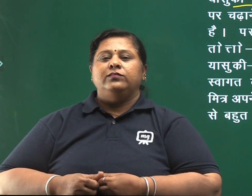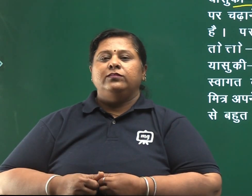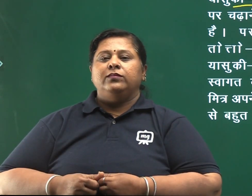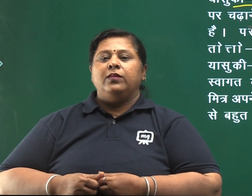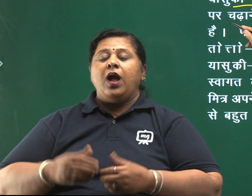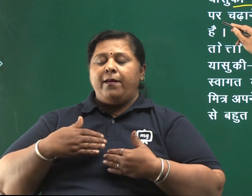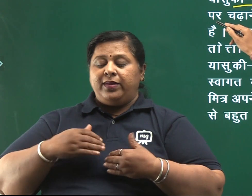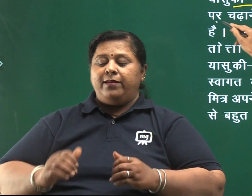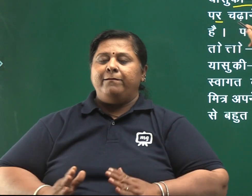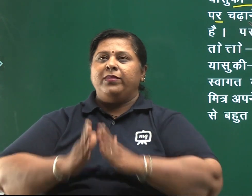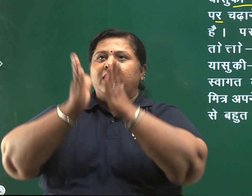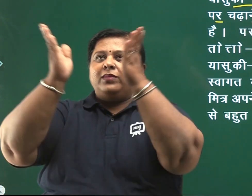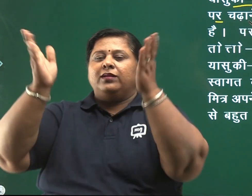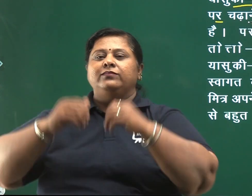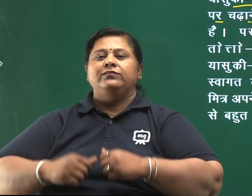अपने पेड़ पर